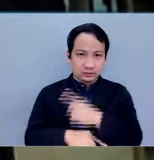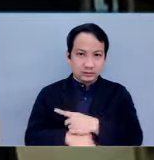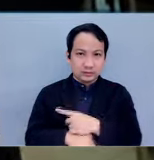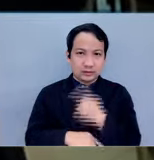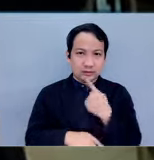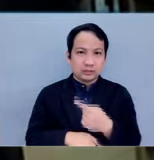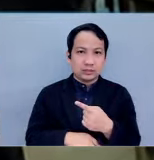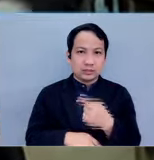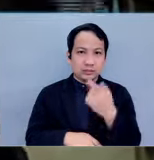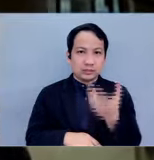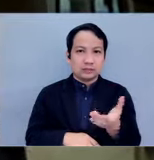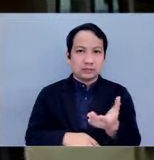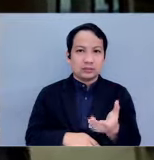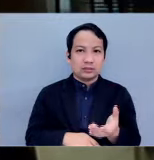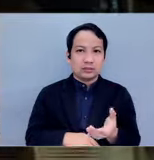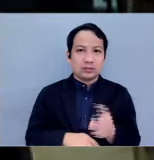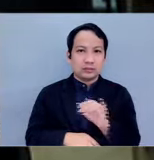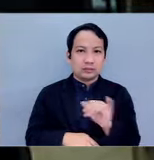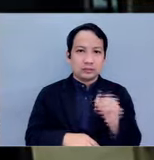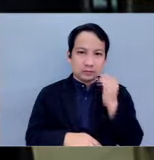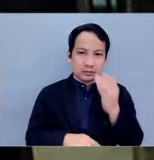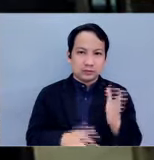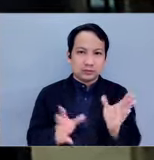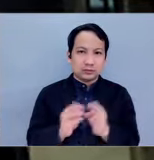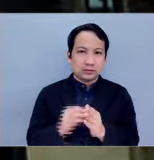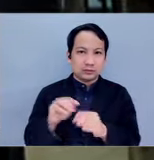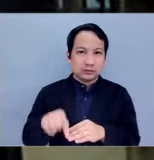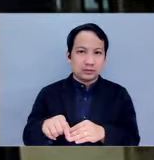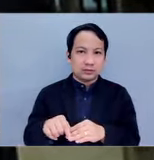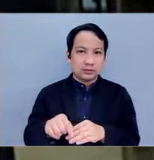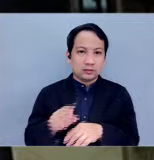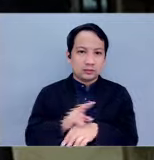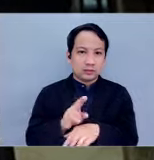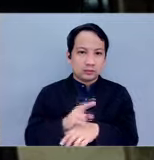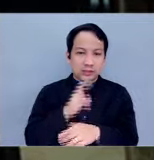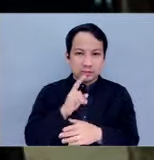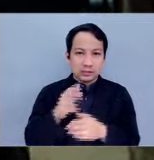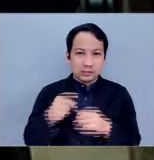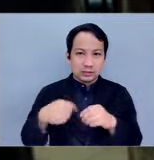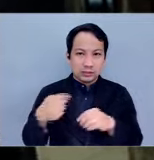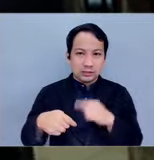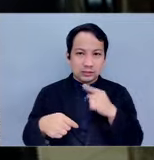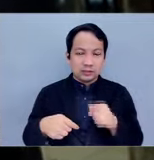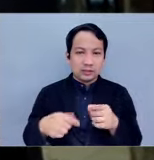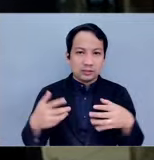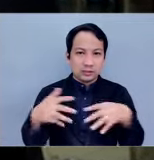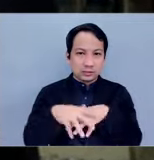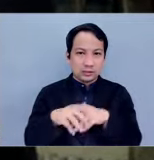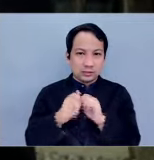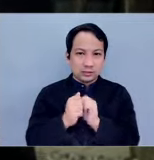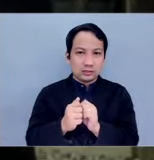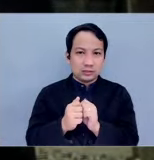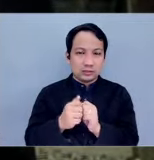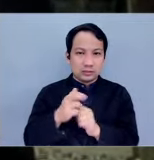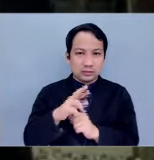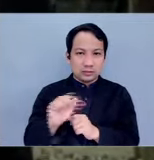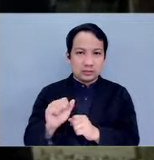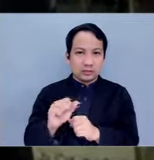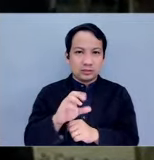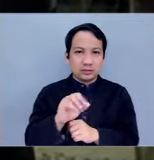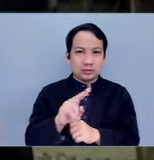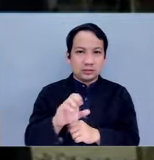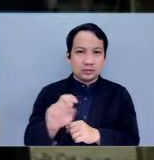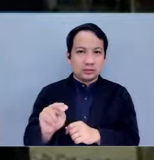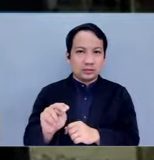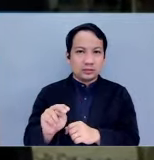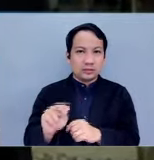steaks. At the same time, we're doing it with our Usper grill. Usper grill is a combination of a grill and an oven. That's the